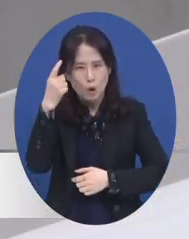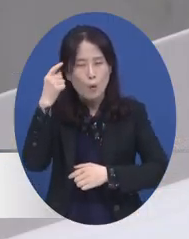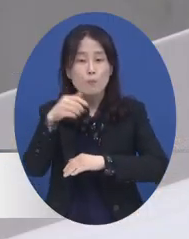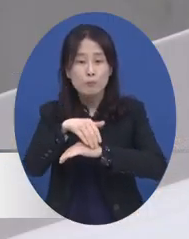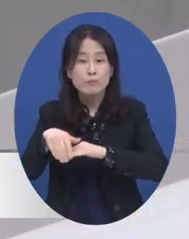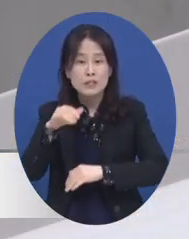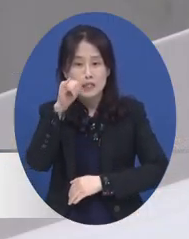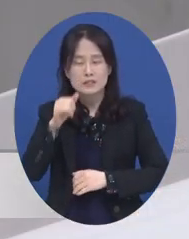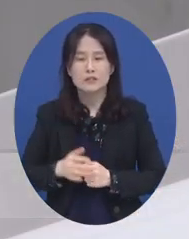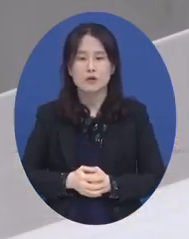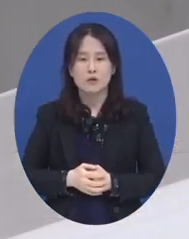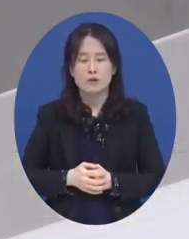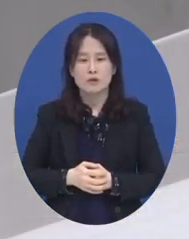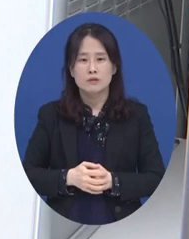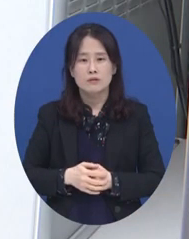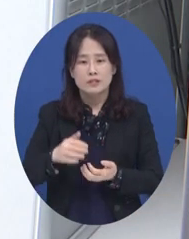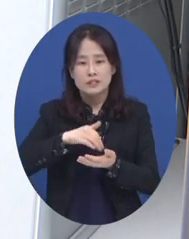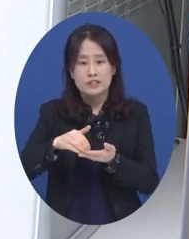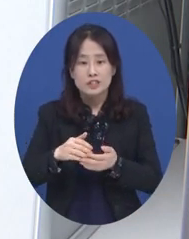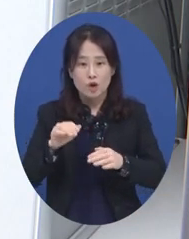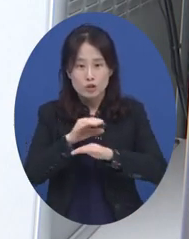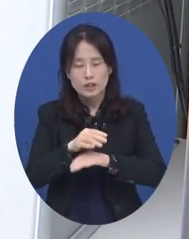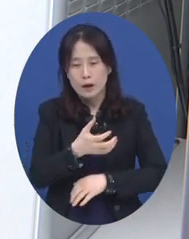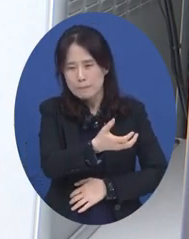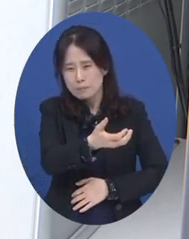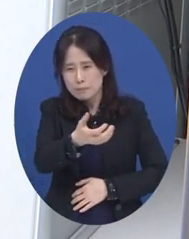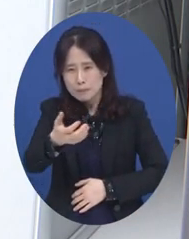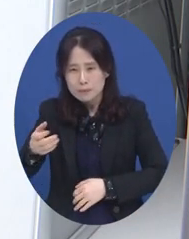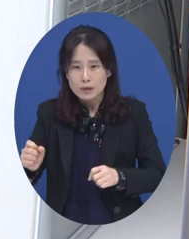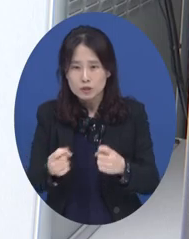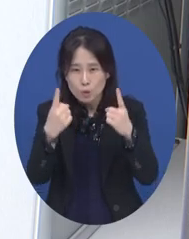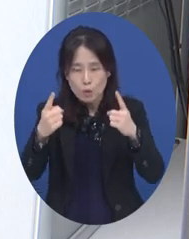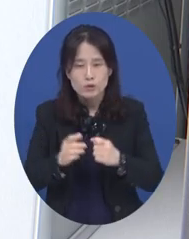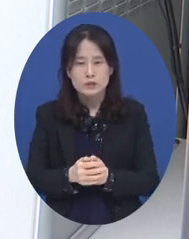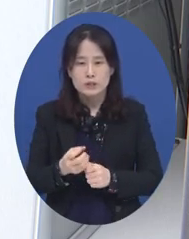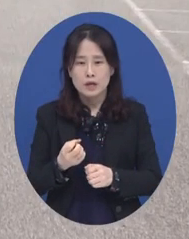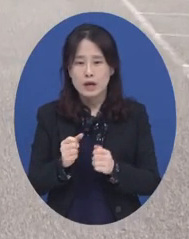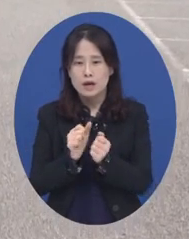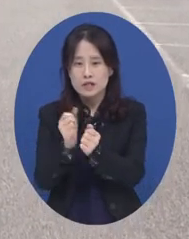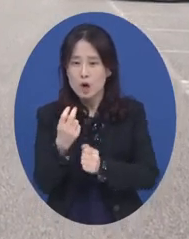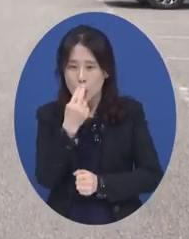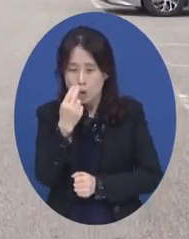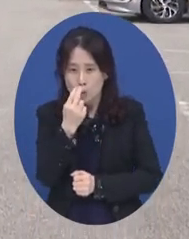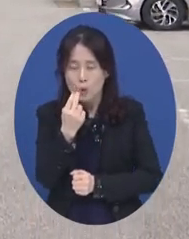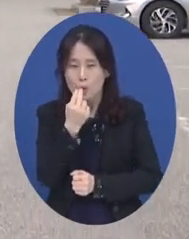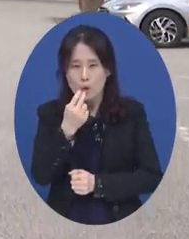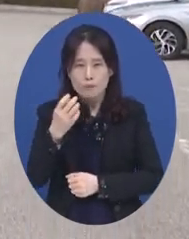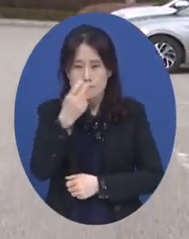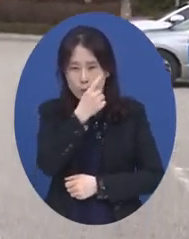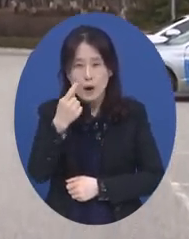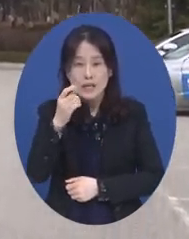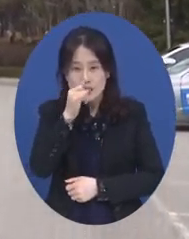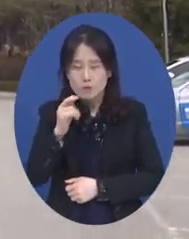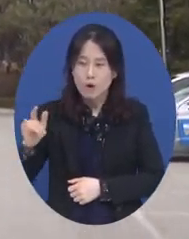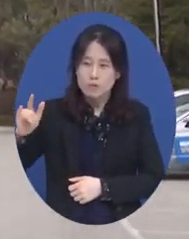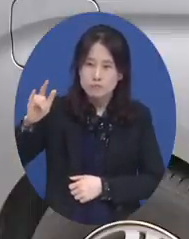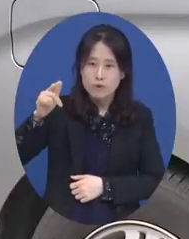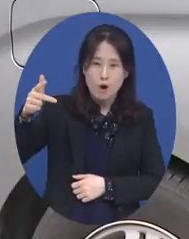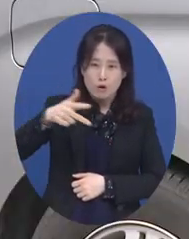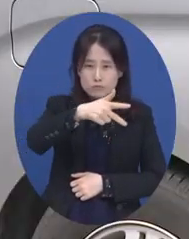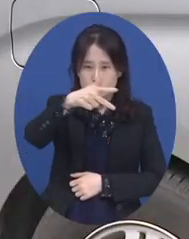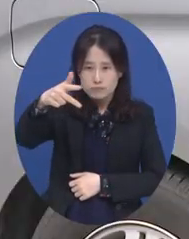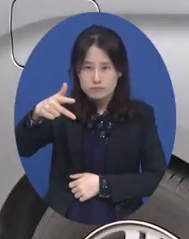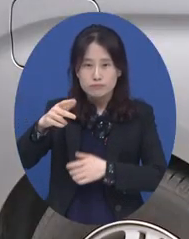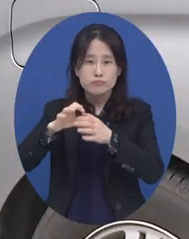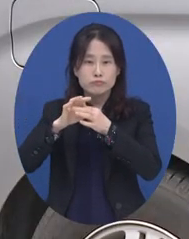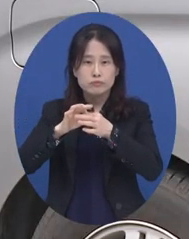이루어졌습니다. 측정 차량이 산업단지 곳곳을 다니며 실시간으로 대기 오염을 확인. 드론을 통해 사업장에 들어가지 않고서도